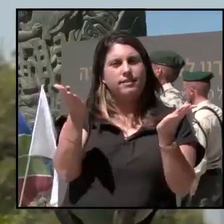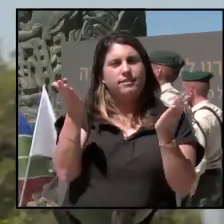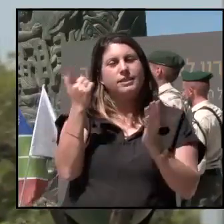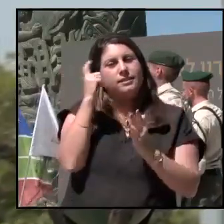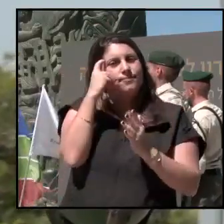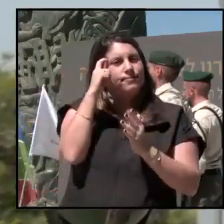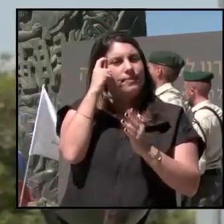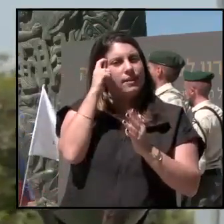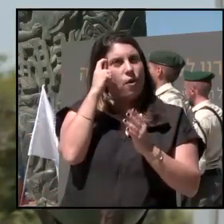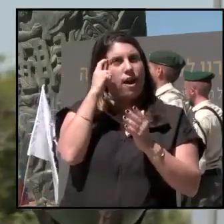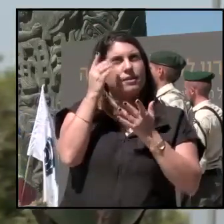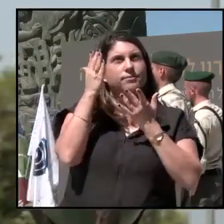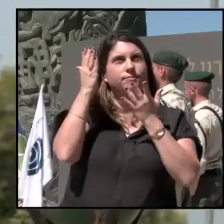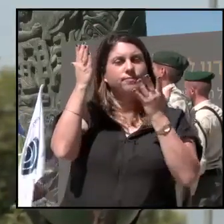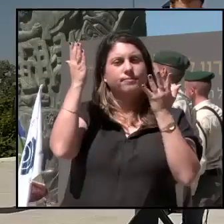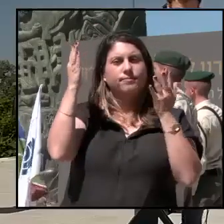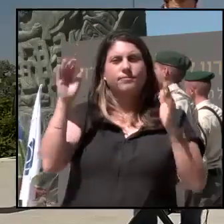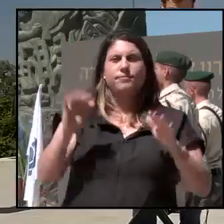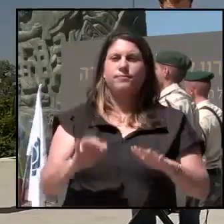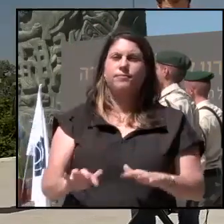ודואג ודואג נורא